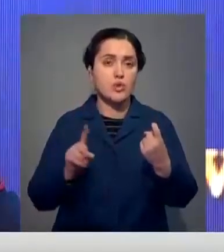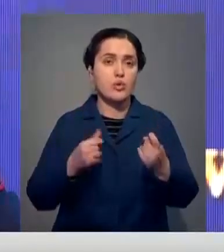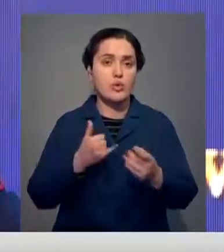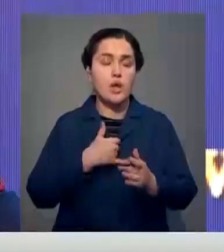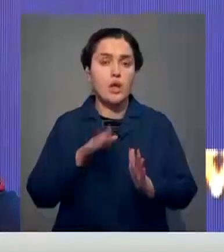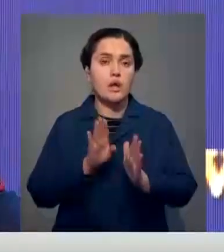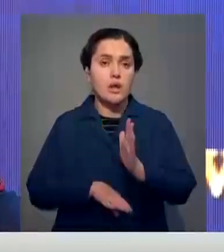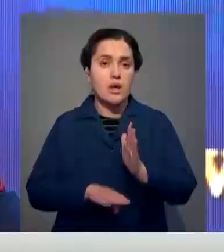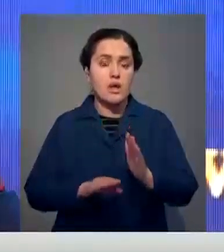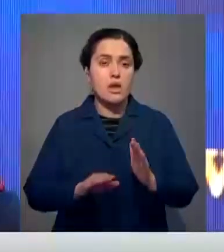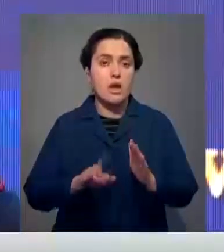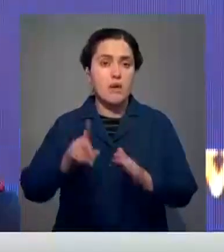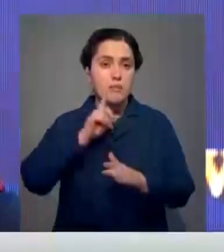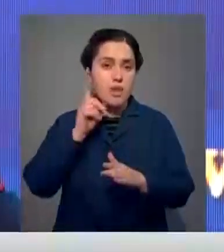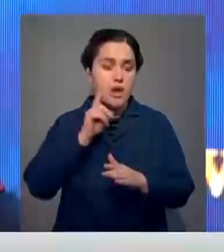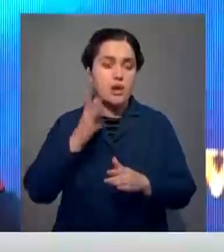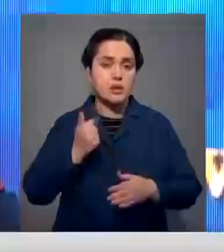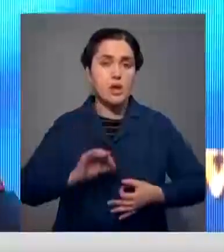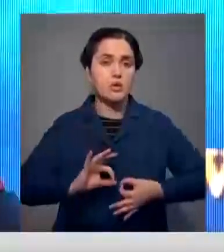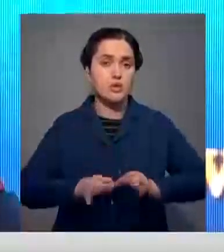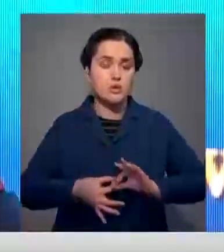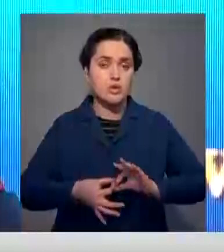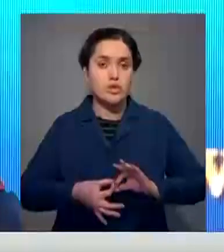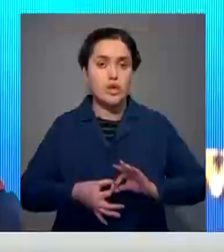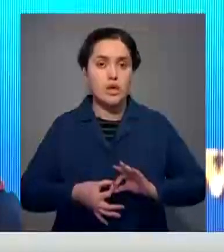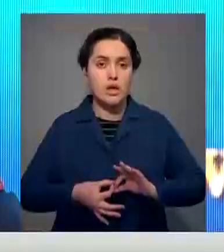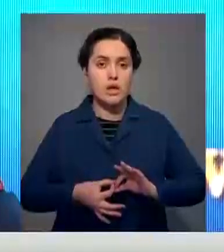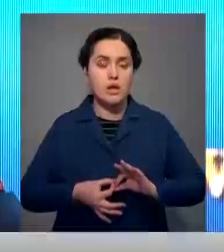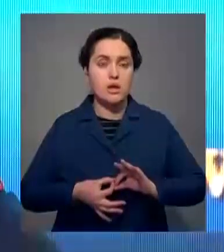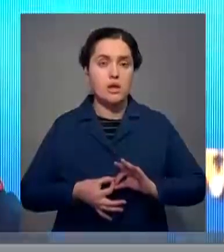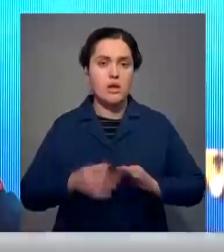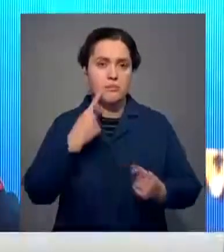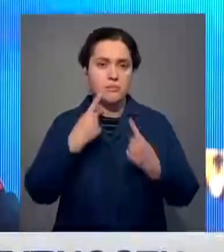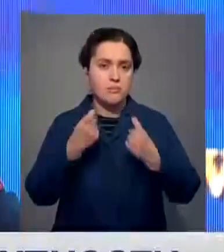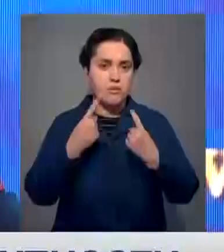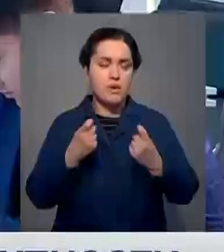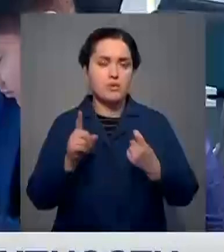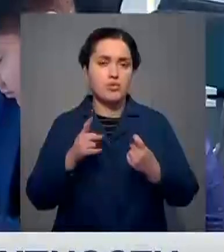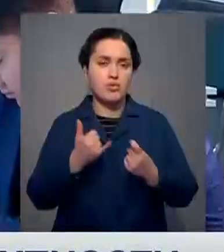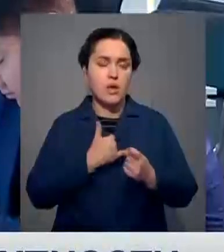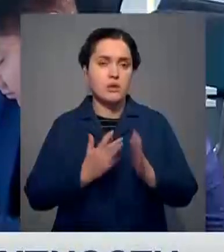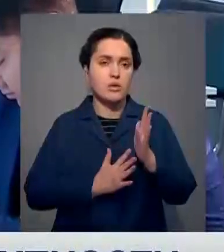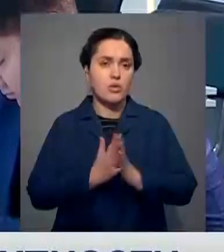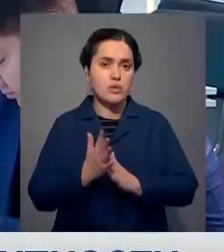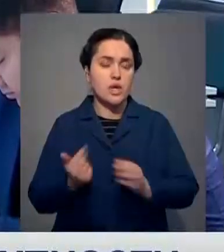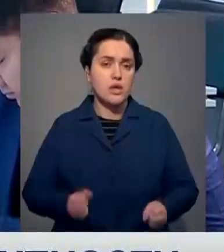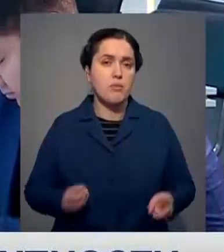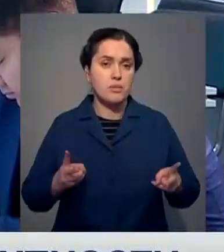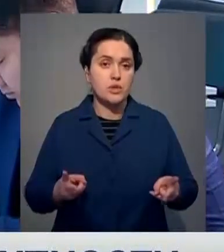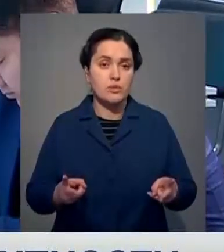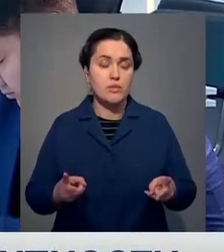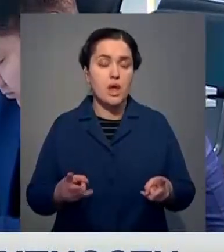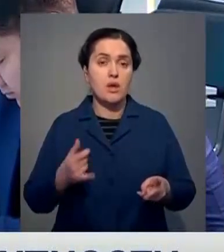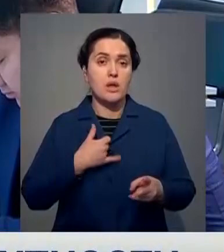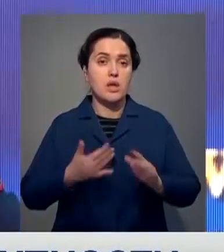ситуация среди несовершеннолетних очень крайне сложная, идут высказывания о том, что у нас идет рост преступлений, на самом деле ситуация у нас